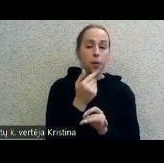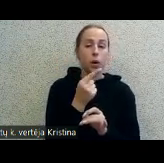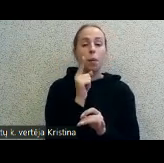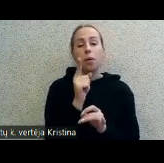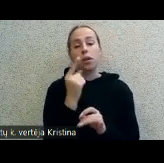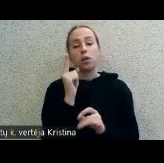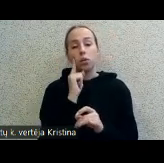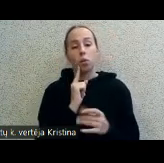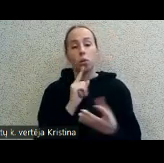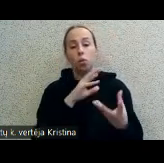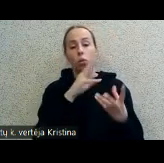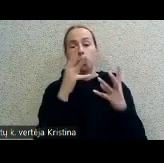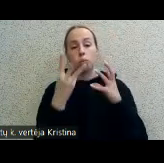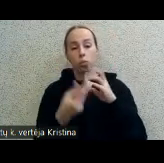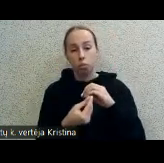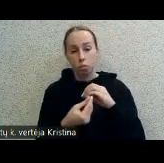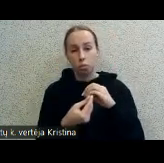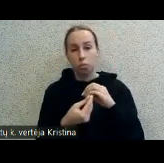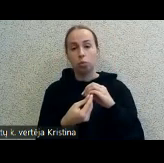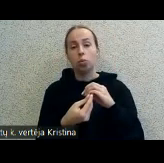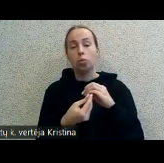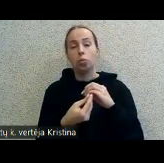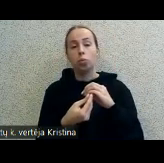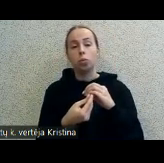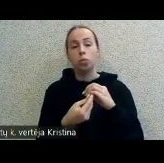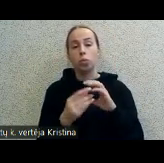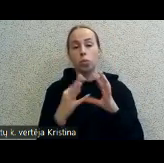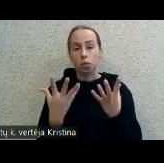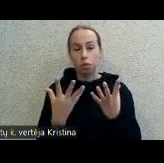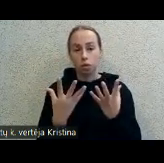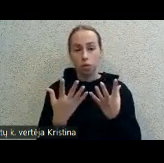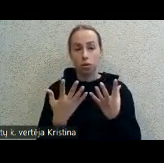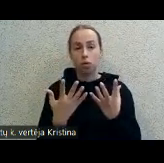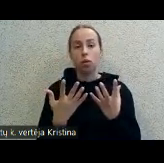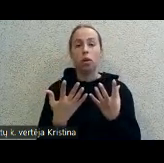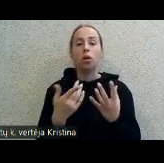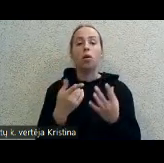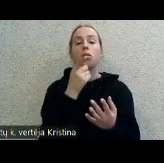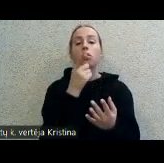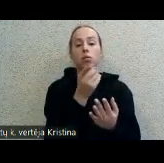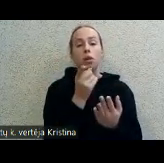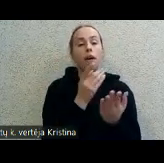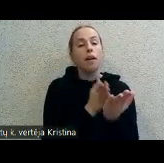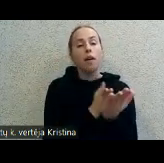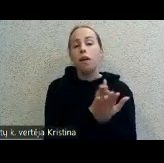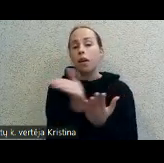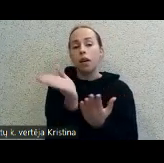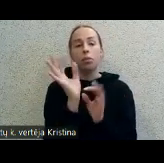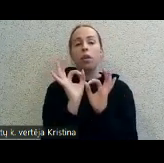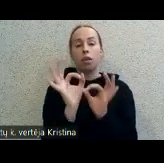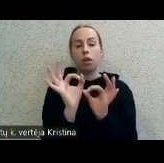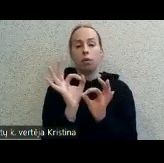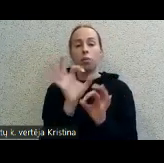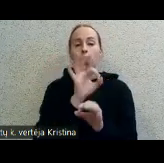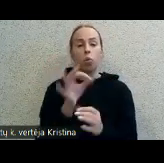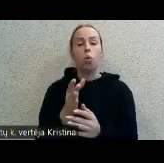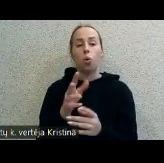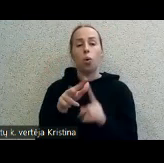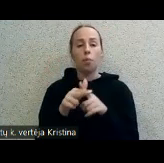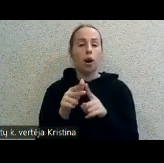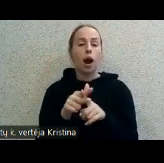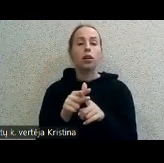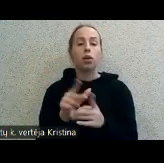rezumuoti, kad tai mūsų iš tikrųjų veda į teisingą kryptimį, kokia turėtų būti praktika, jeigu